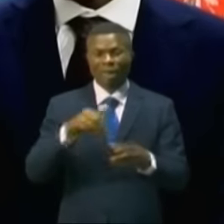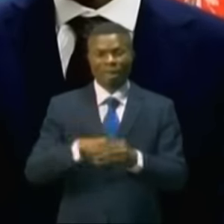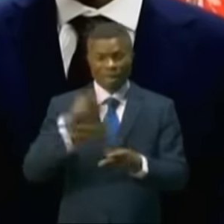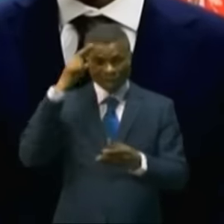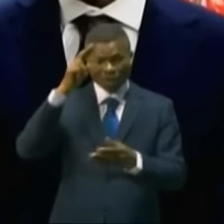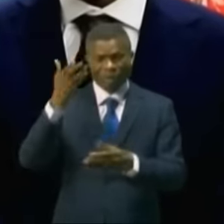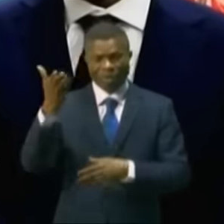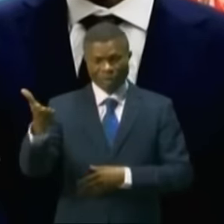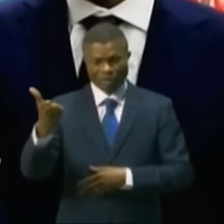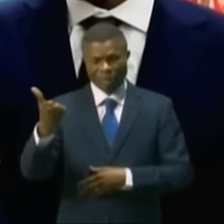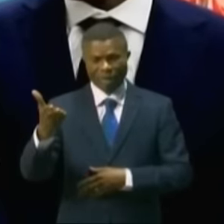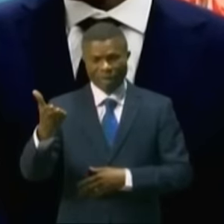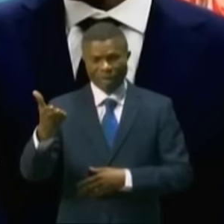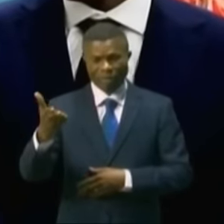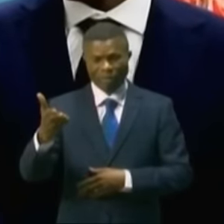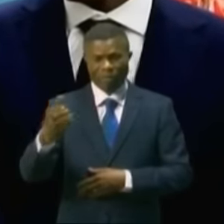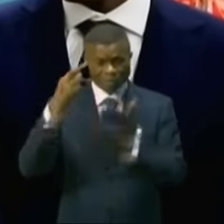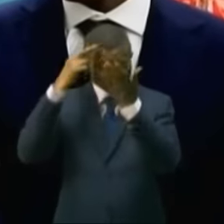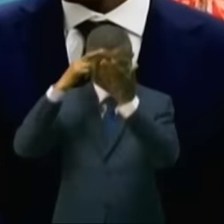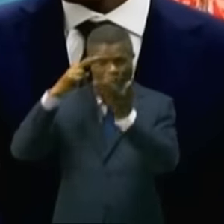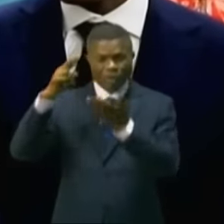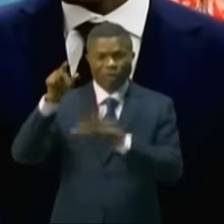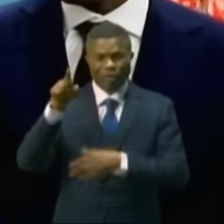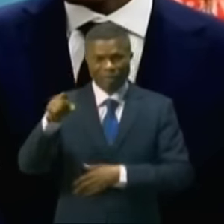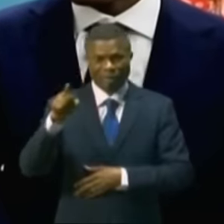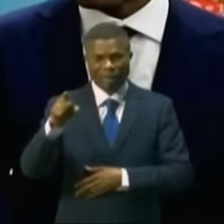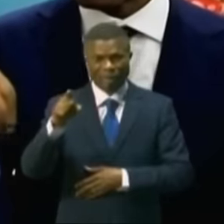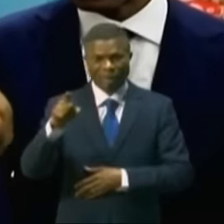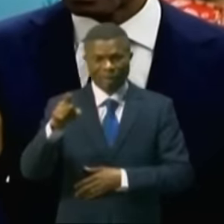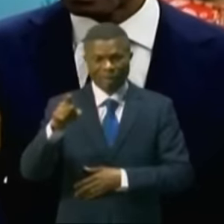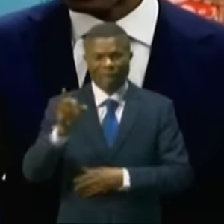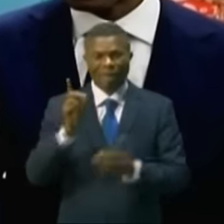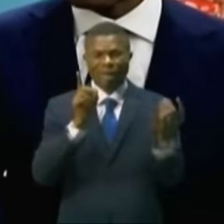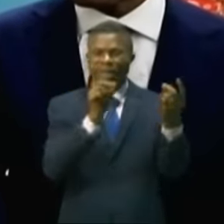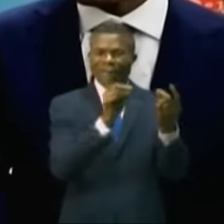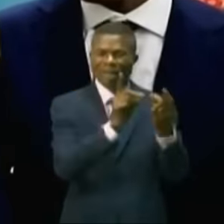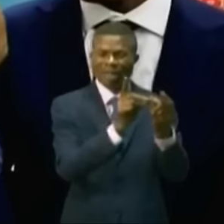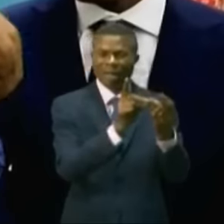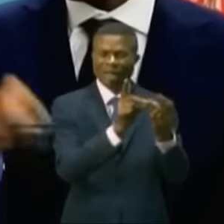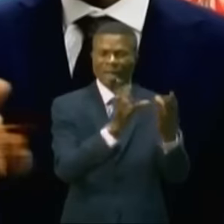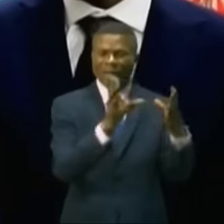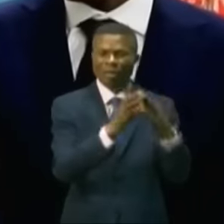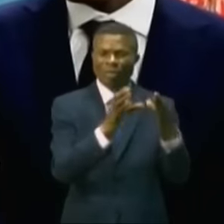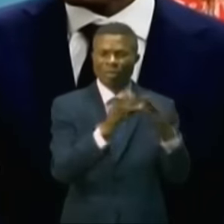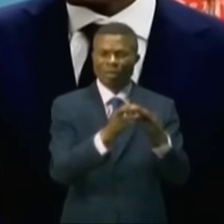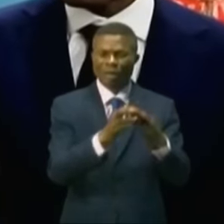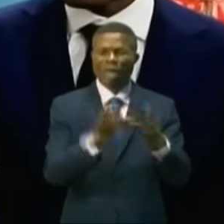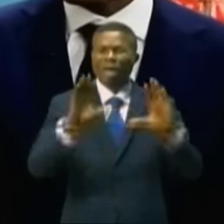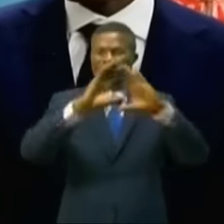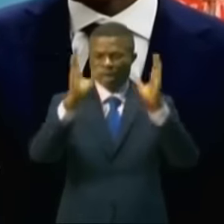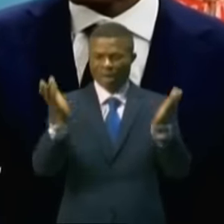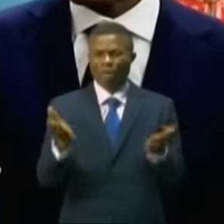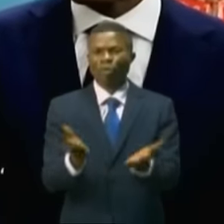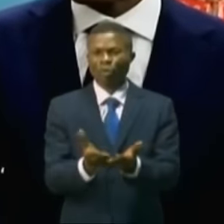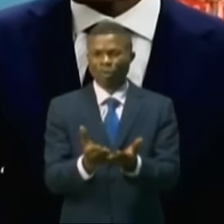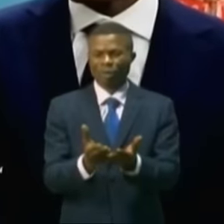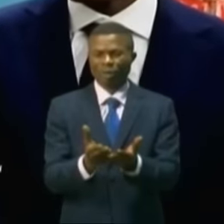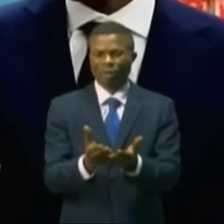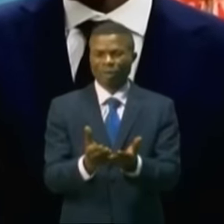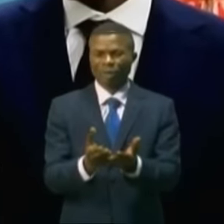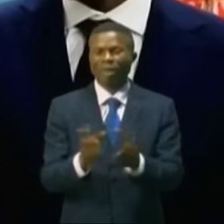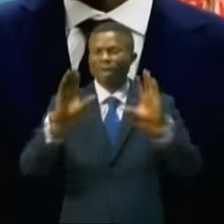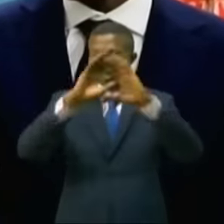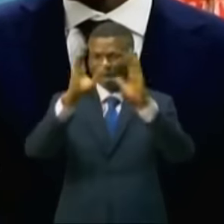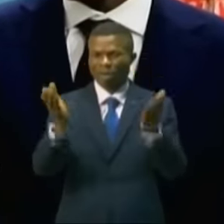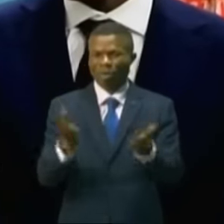c'est l'université qui entre en contact avec la communauté, et qui est la